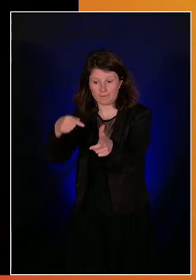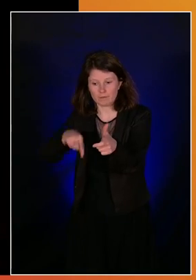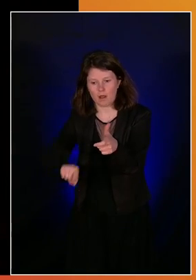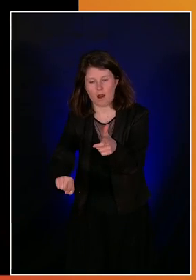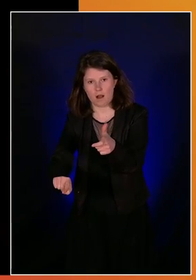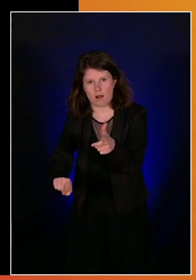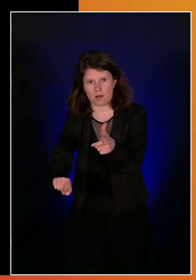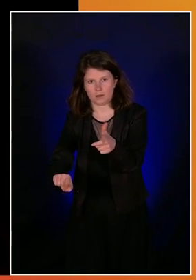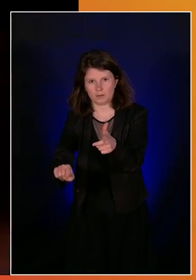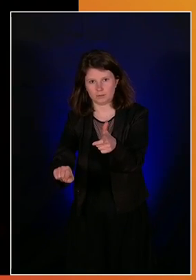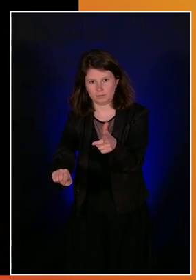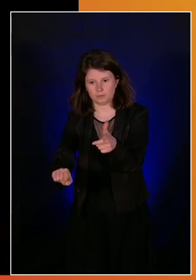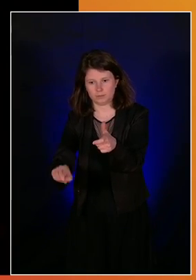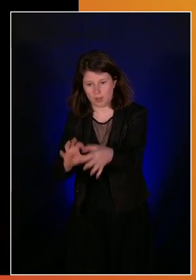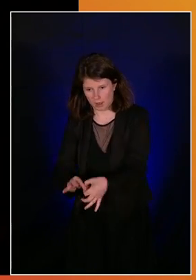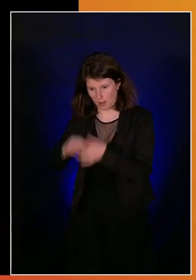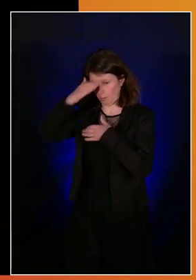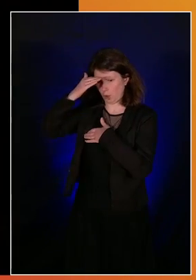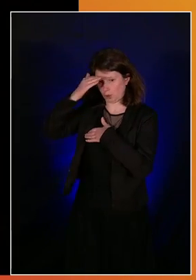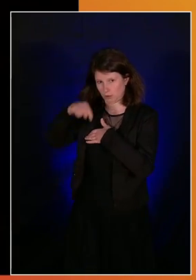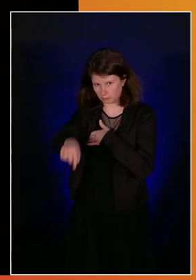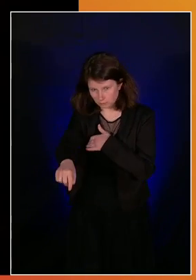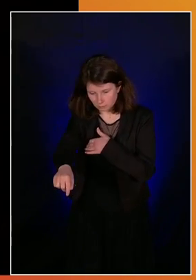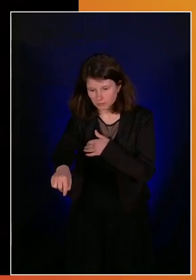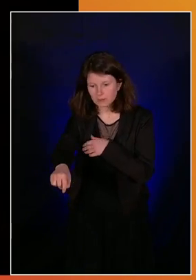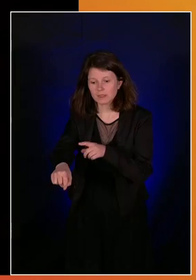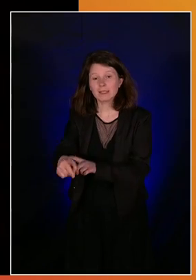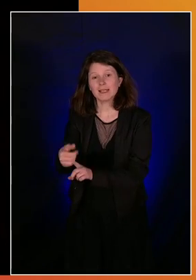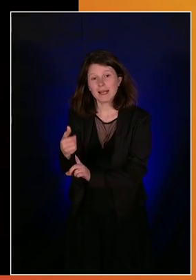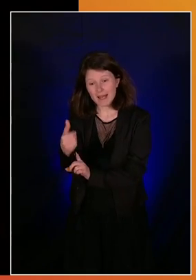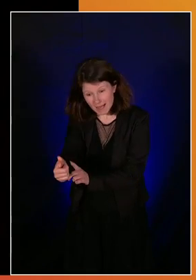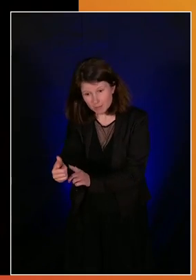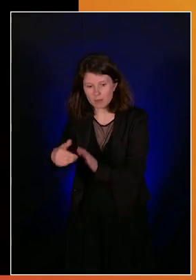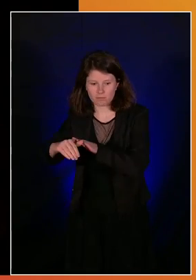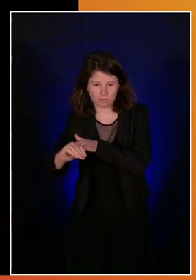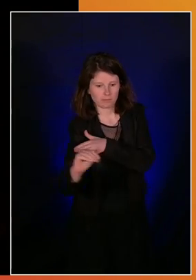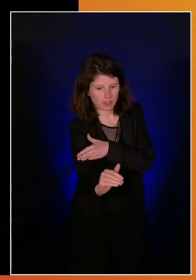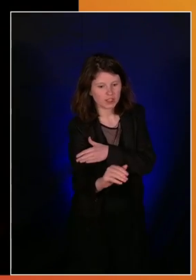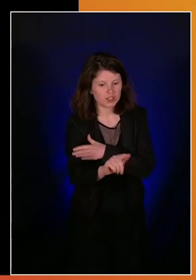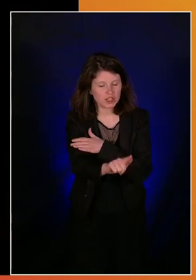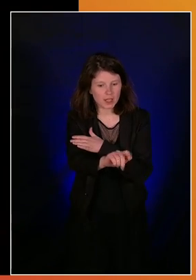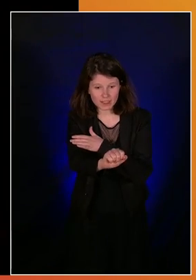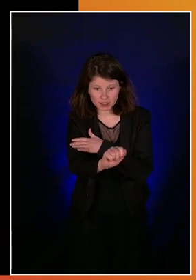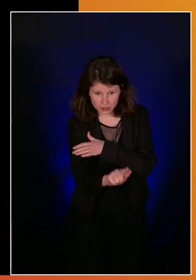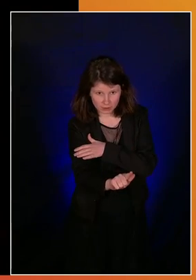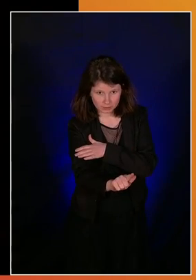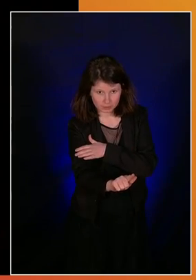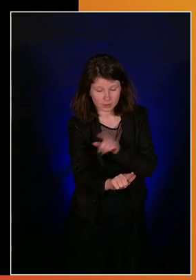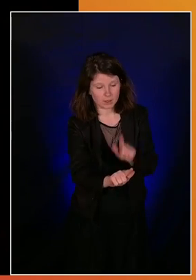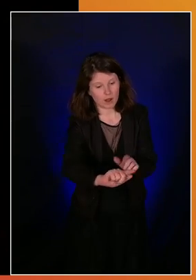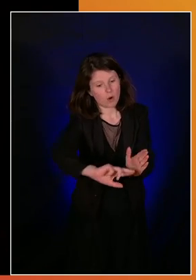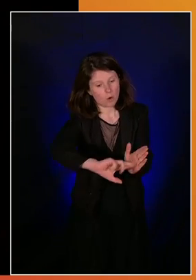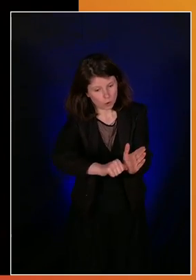GeoPost qui elle-même recourt à l'entreprise GSG qui réalise les contrats avec les autres